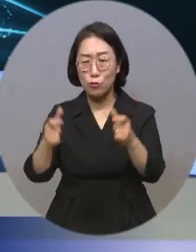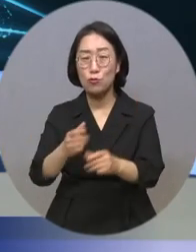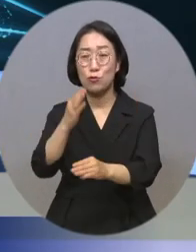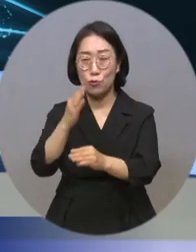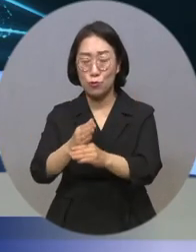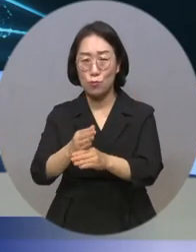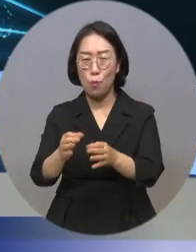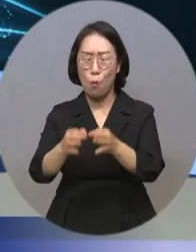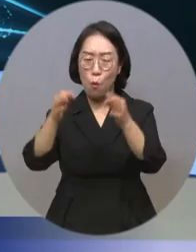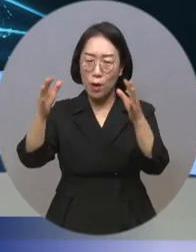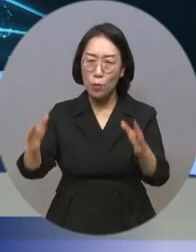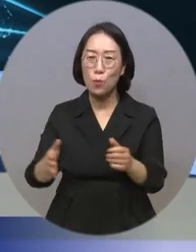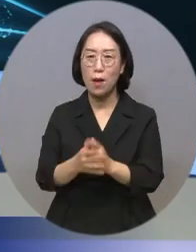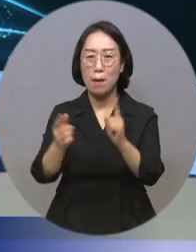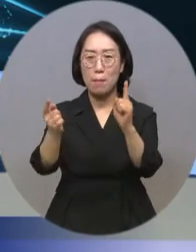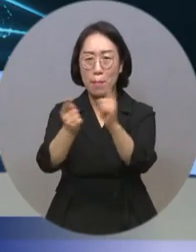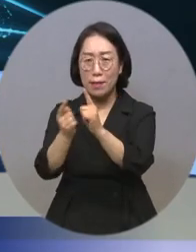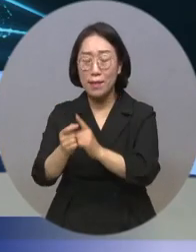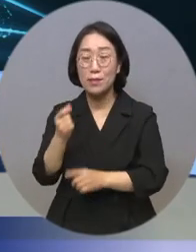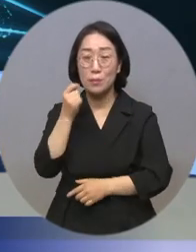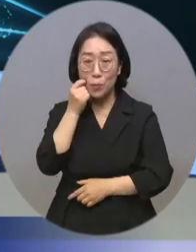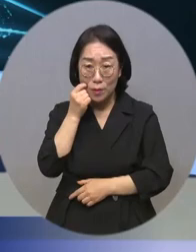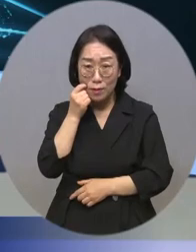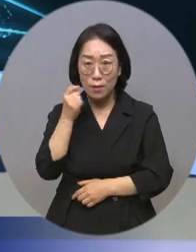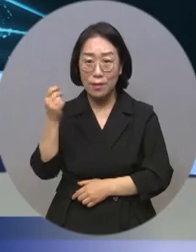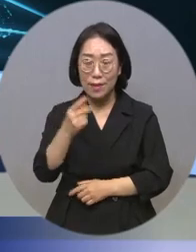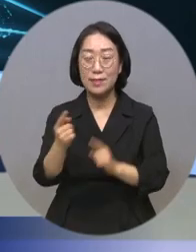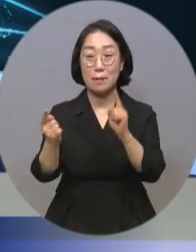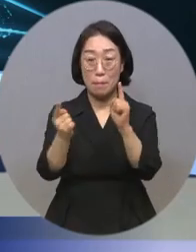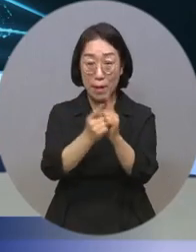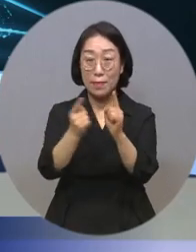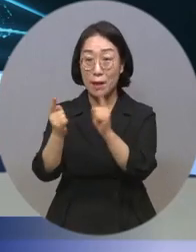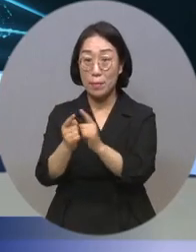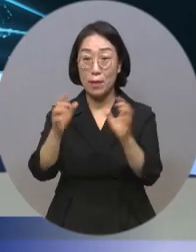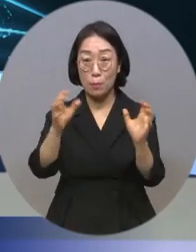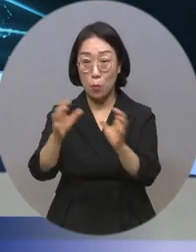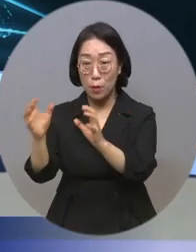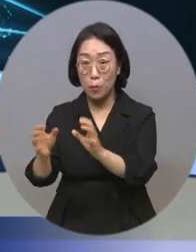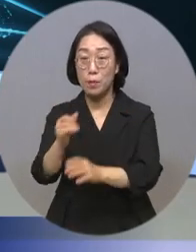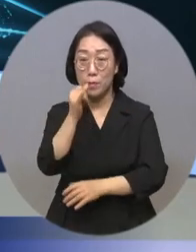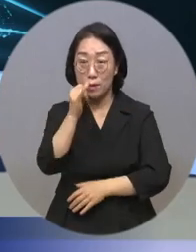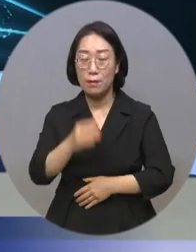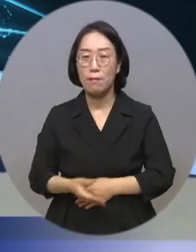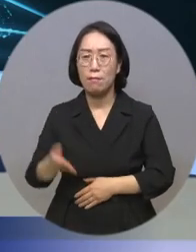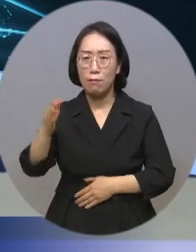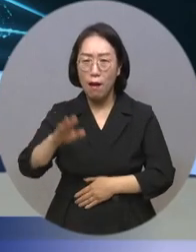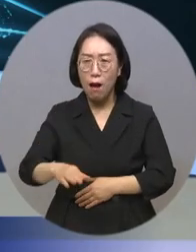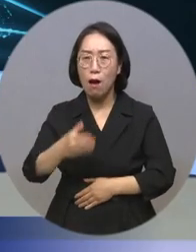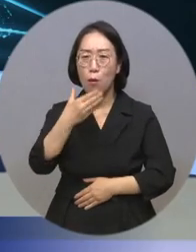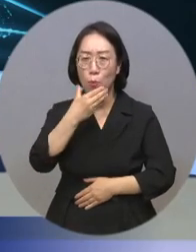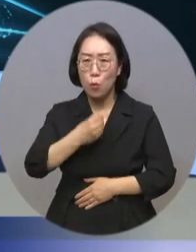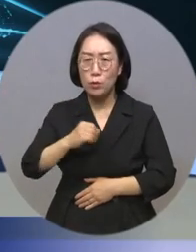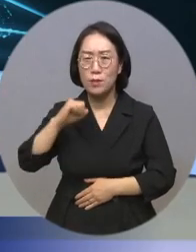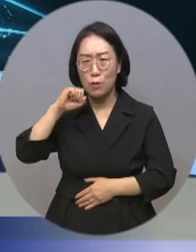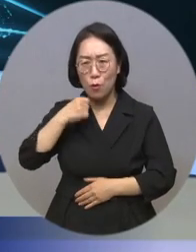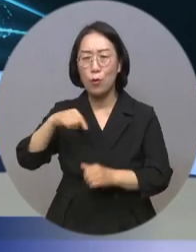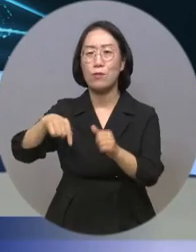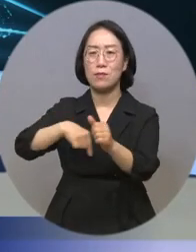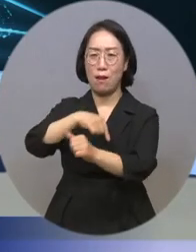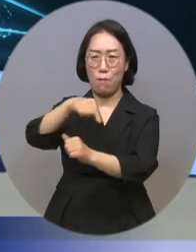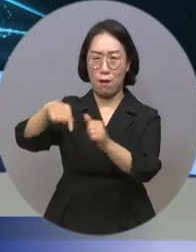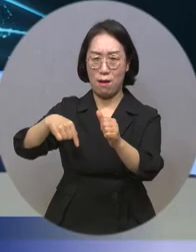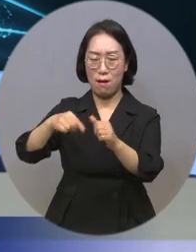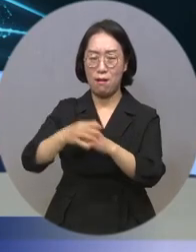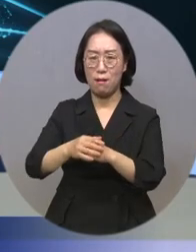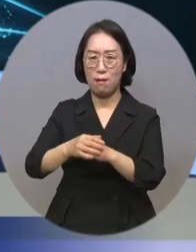코로나19로 떨어져 지낸 가족, 친지들과 함께하는 분들 많으실 텐데요. 한편 복지 사각지대에 있는 이웃과